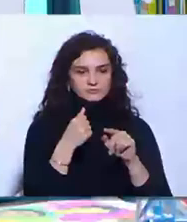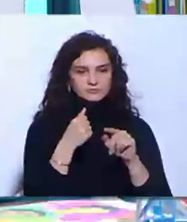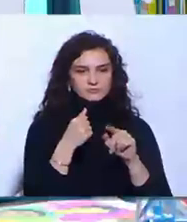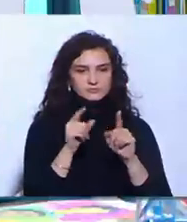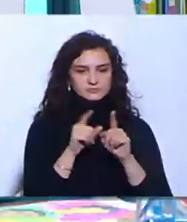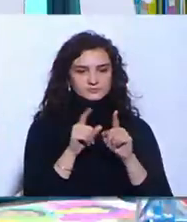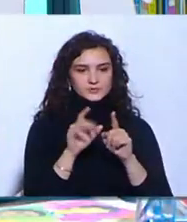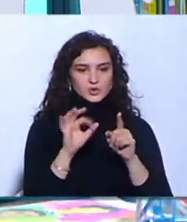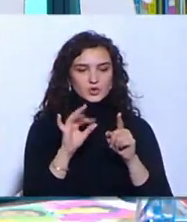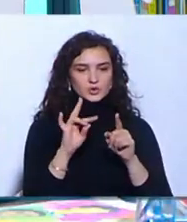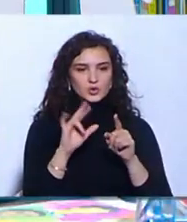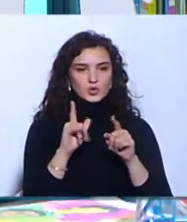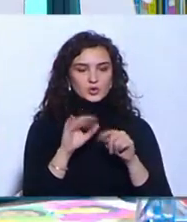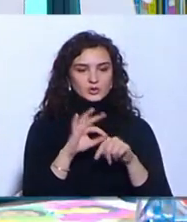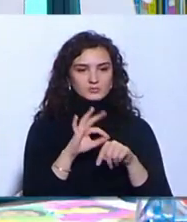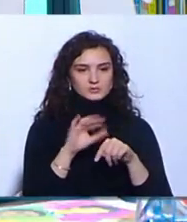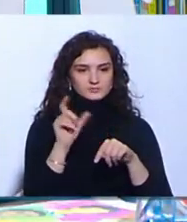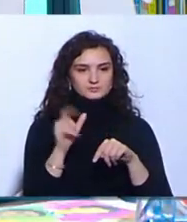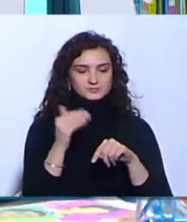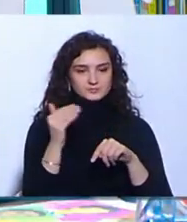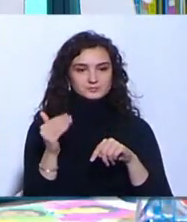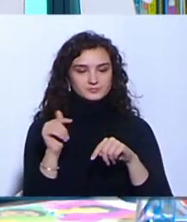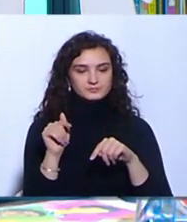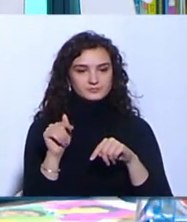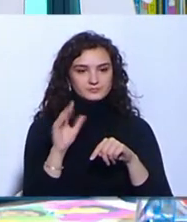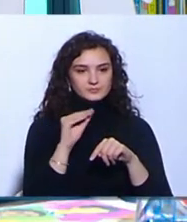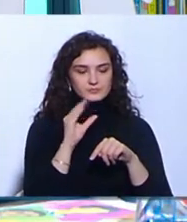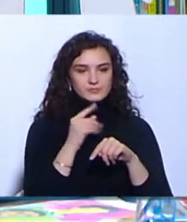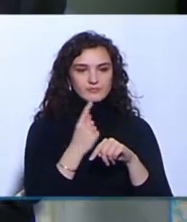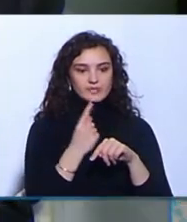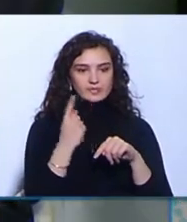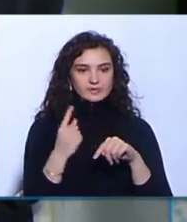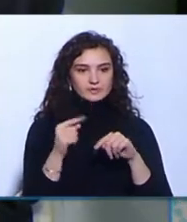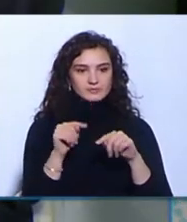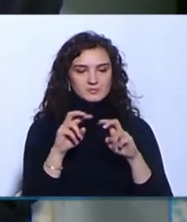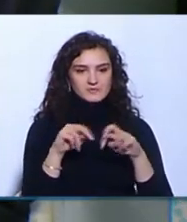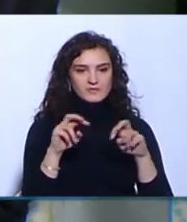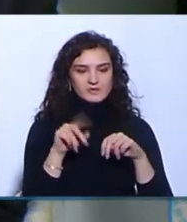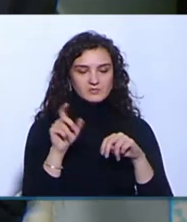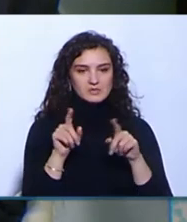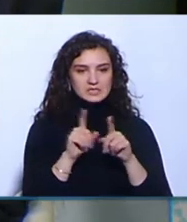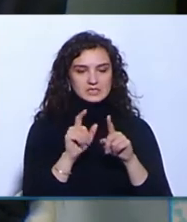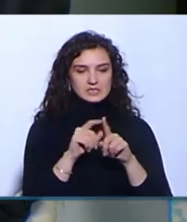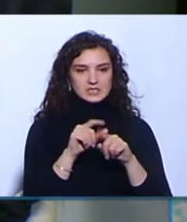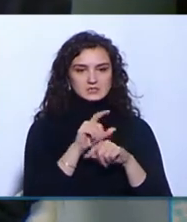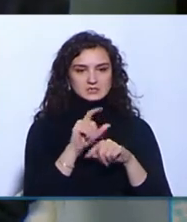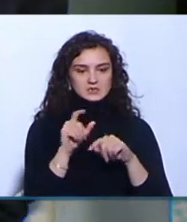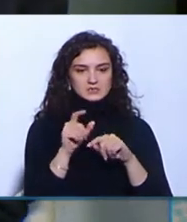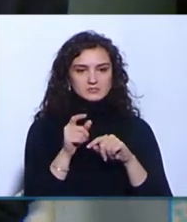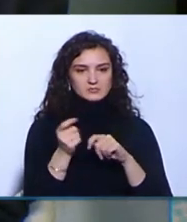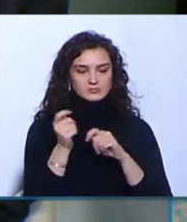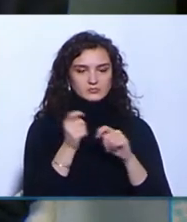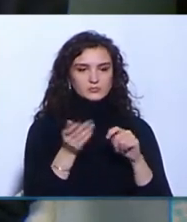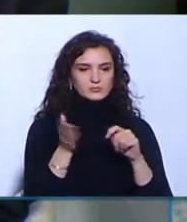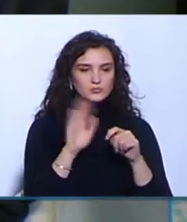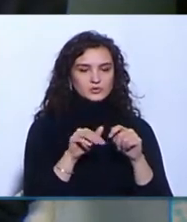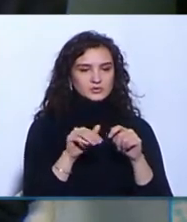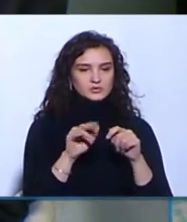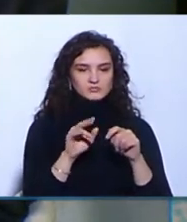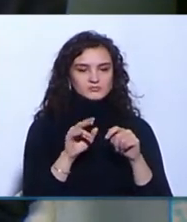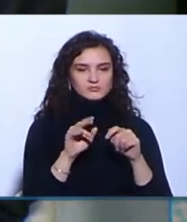ასევე ონკოლოგების მიერ, სხვადასხვა თორაკალური ონკოლოგების მიერ, როდესაც ერთ-ერთმა მკვლევარმა ასეთი ტერმინი შემოიტანა. მოდით